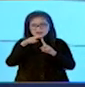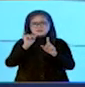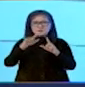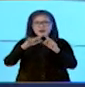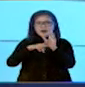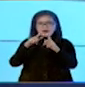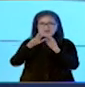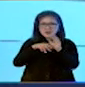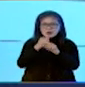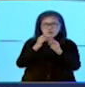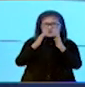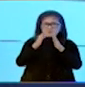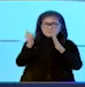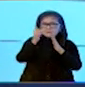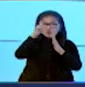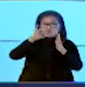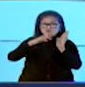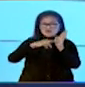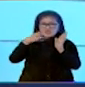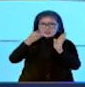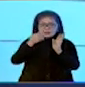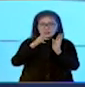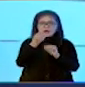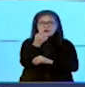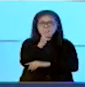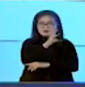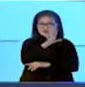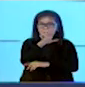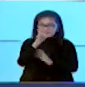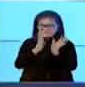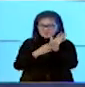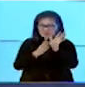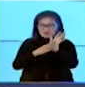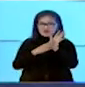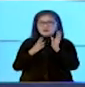seharga 35 milyar rupiah KYT